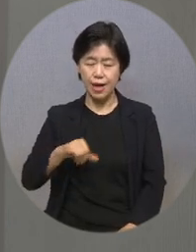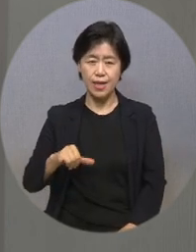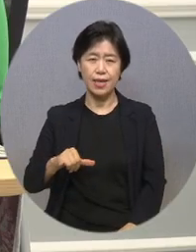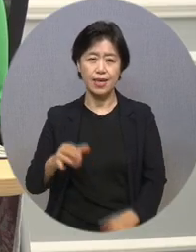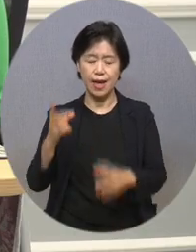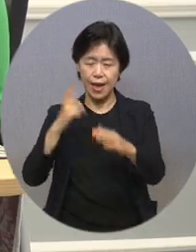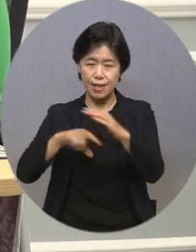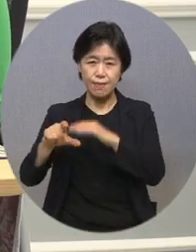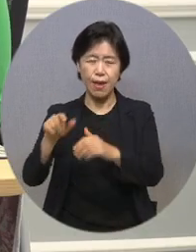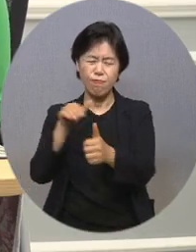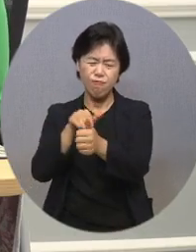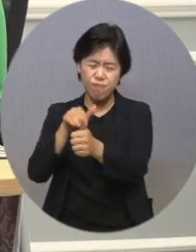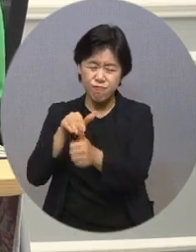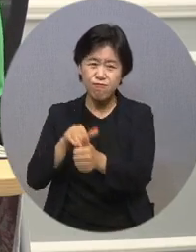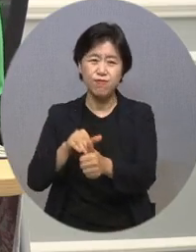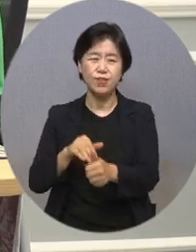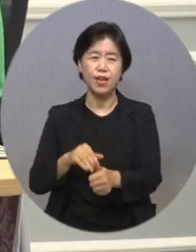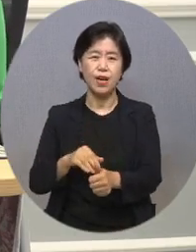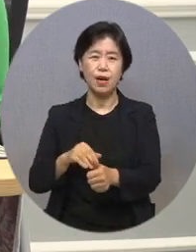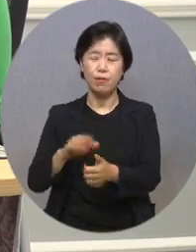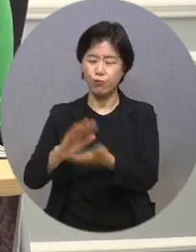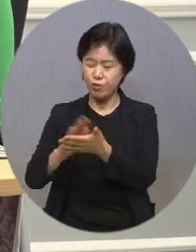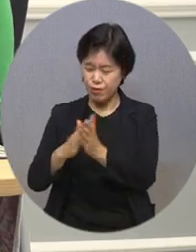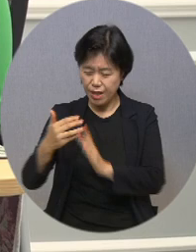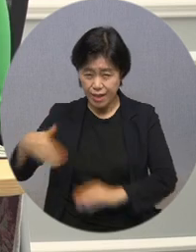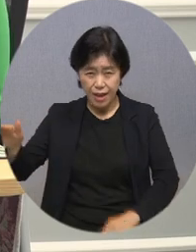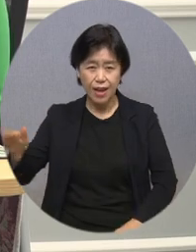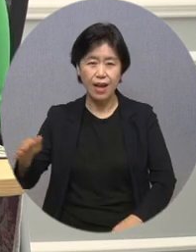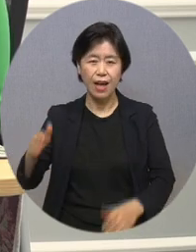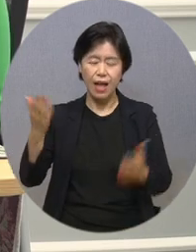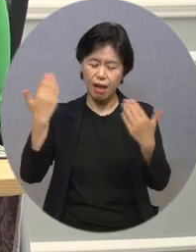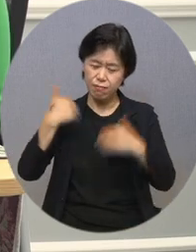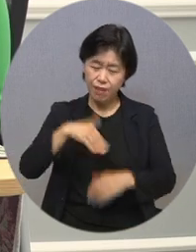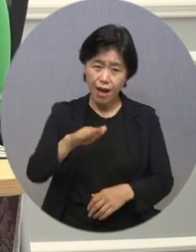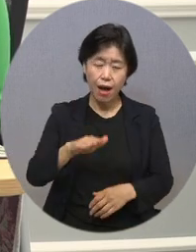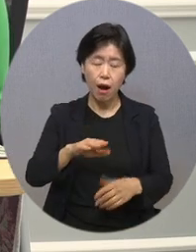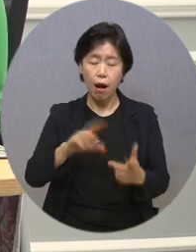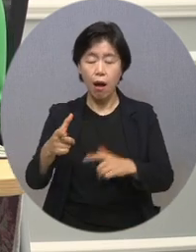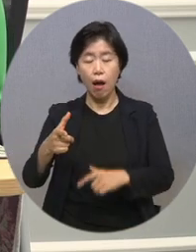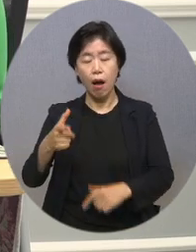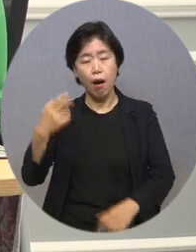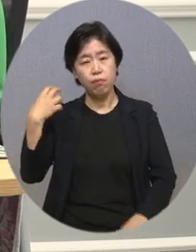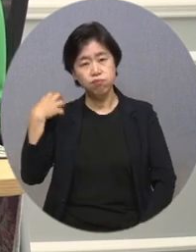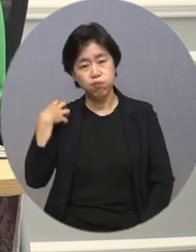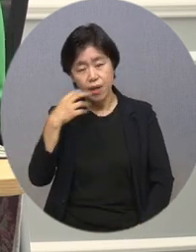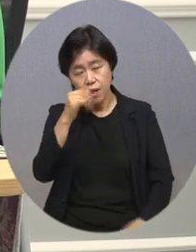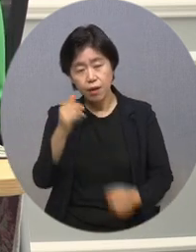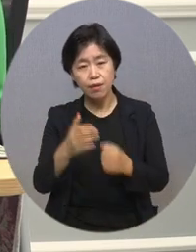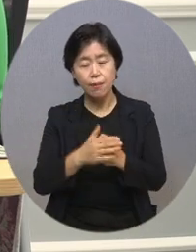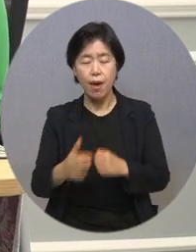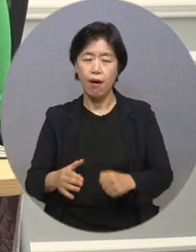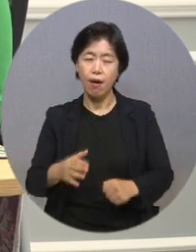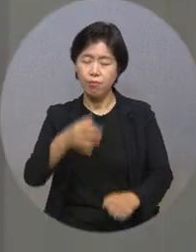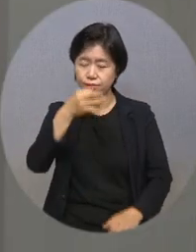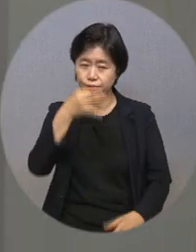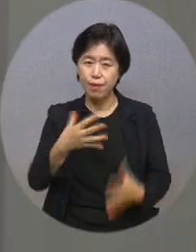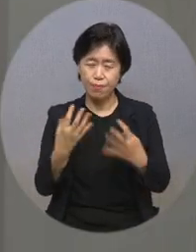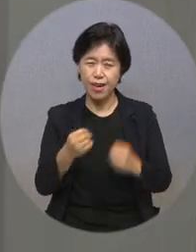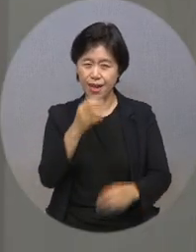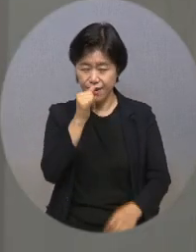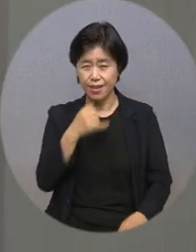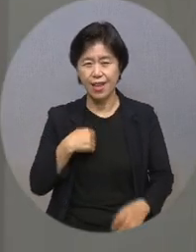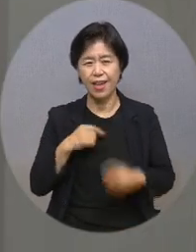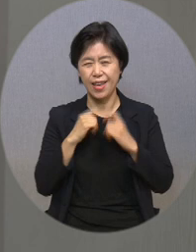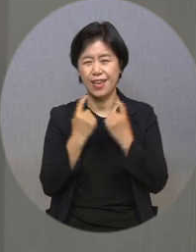먹여서 하나는 유치원 보내고 하나는 또 학교 보내고 이럴 때 한겨울에도 식은땀이 나더라고요. 그래서